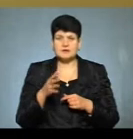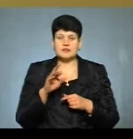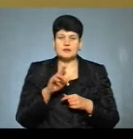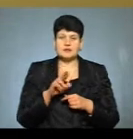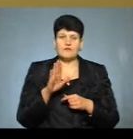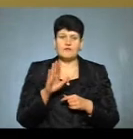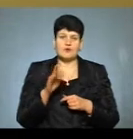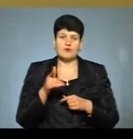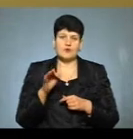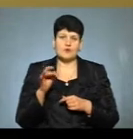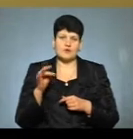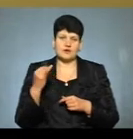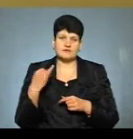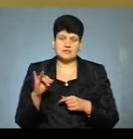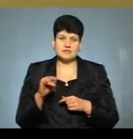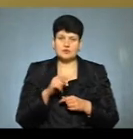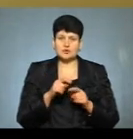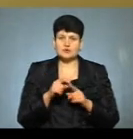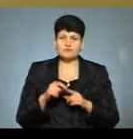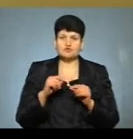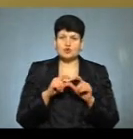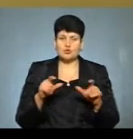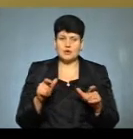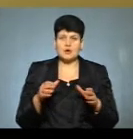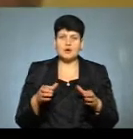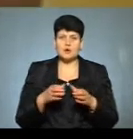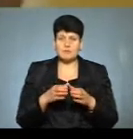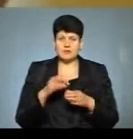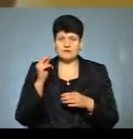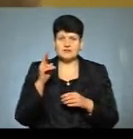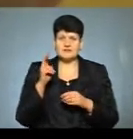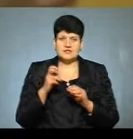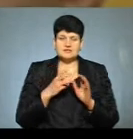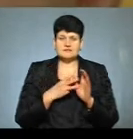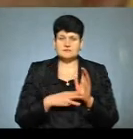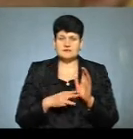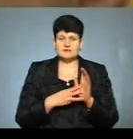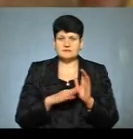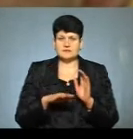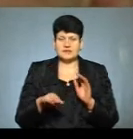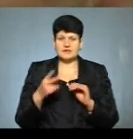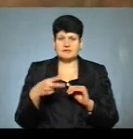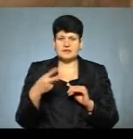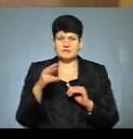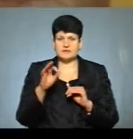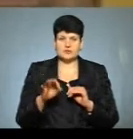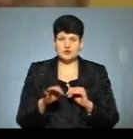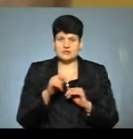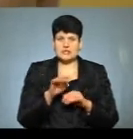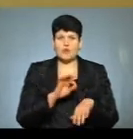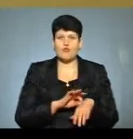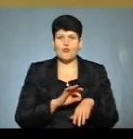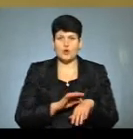Ярослав Горохівський. За його словами, в школах громади навчаються 288 учнів, майже 22% з них –